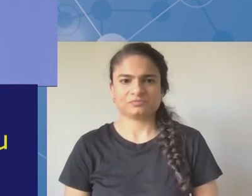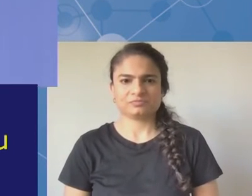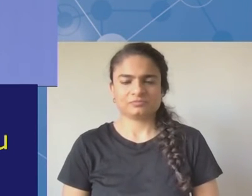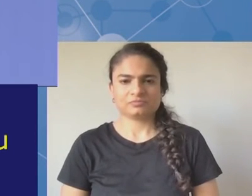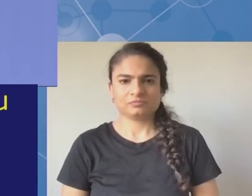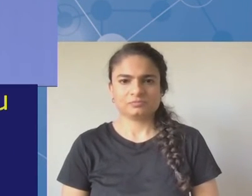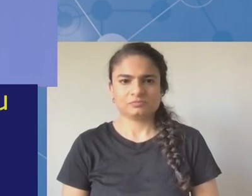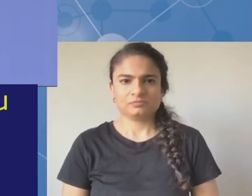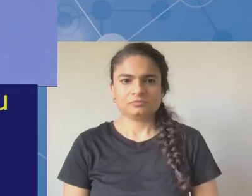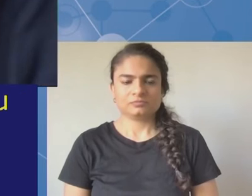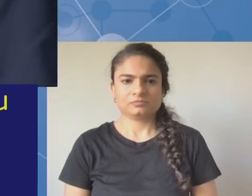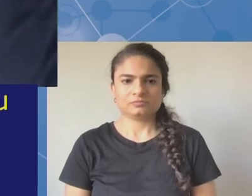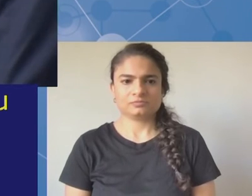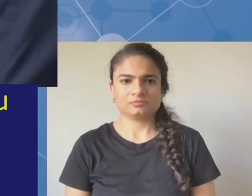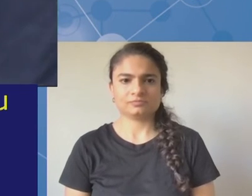Добрый